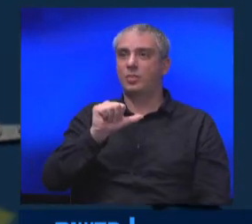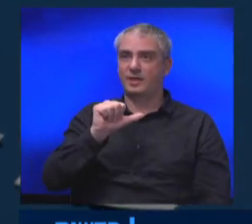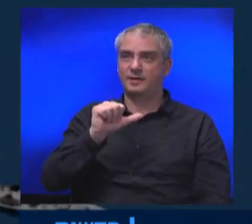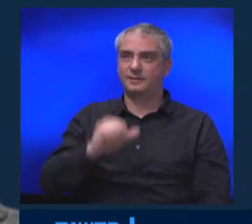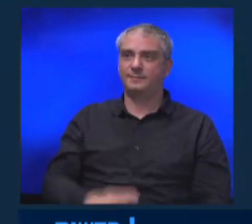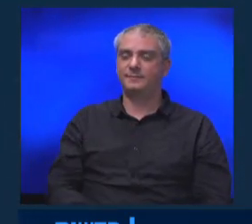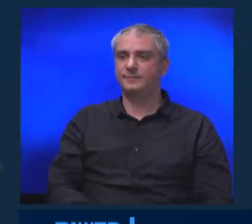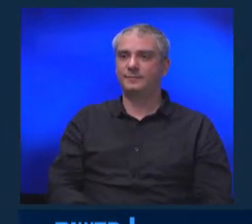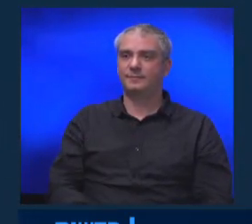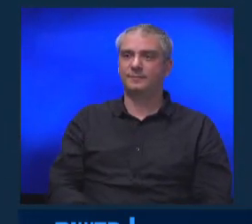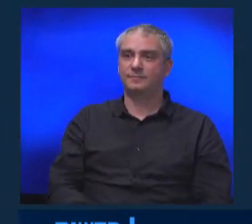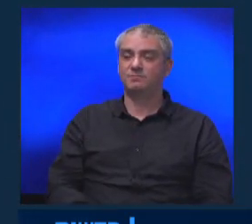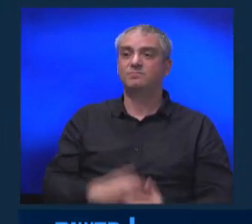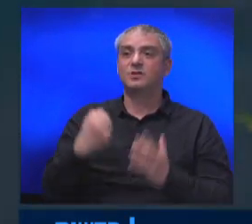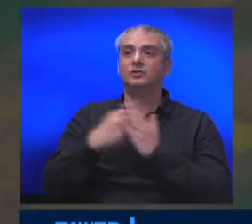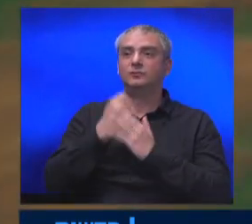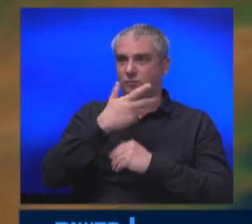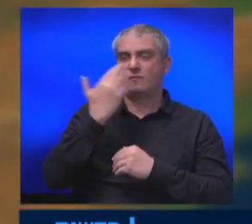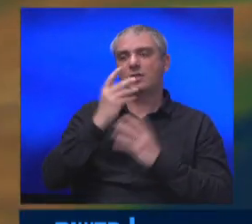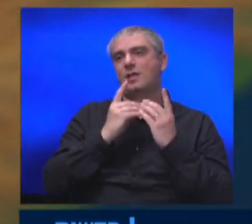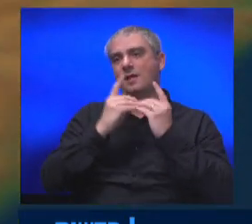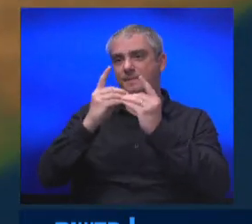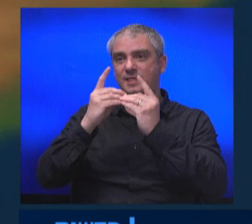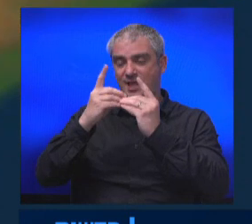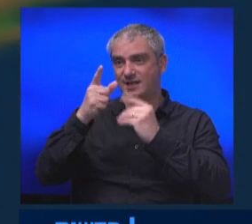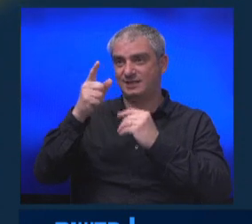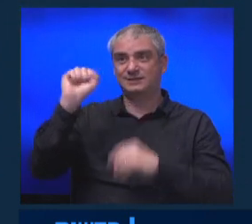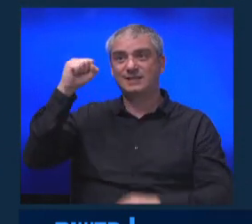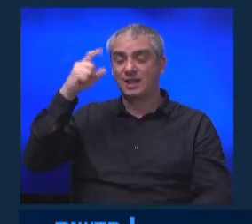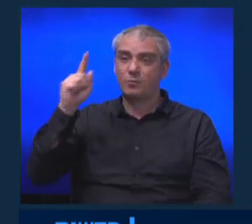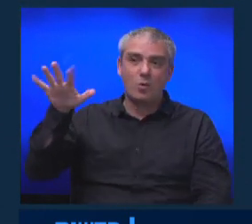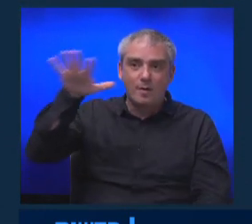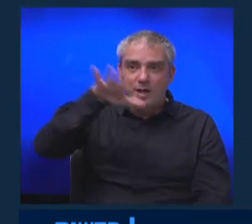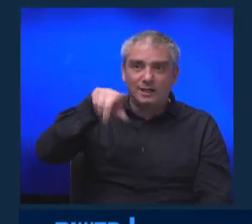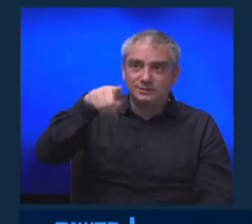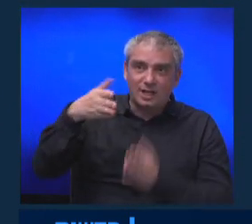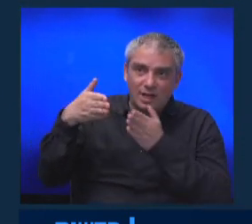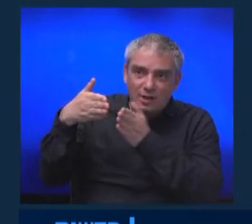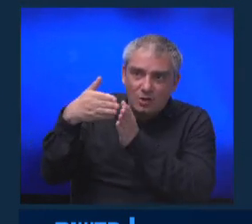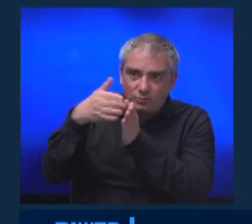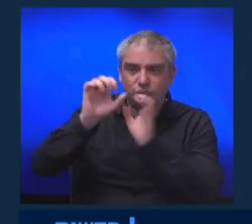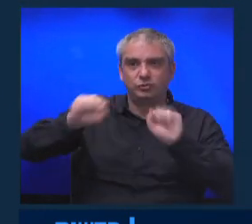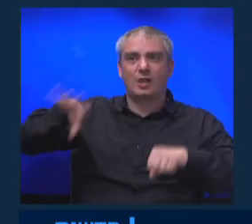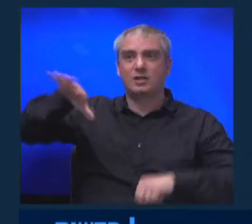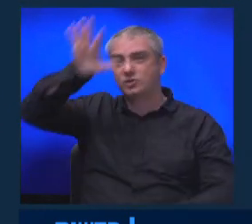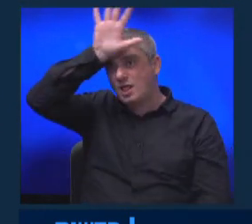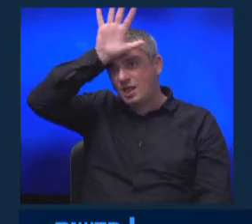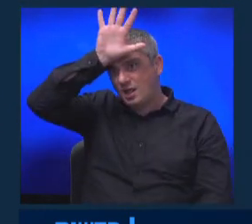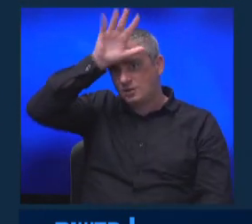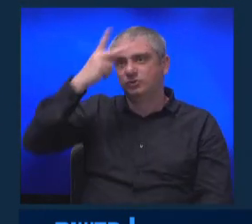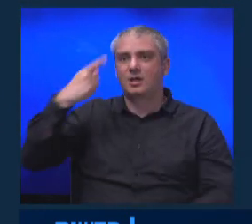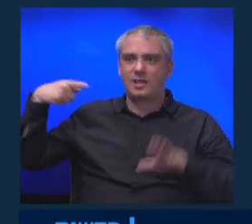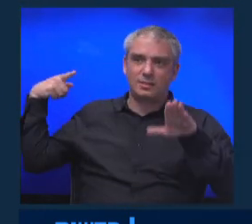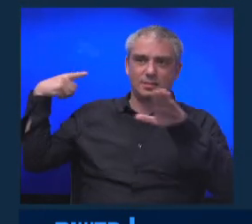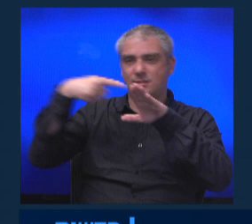בסוף השבוע הייתה בדרך לסינגפור. כשהגיעה לאזור מצרי הורמוז הנתונים לשליטה איראנית, שני טילים פגעו בדופן שלה,